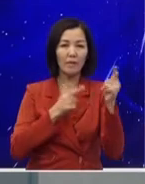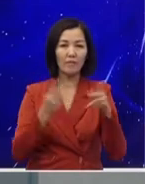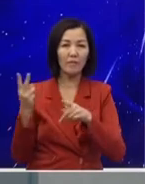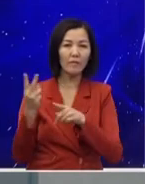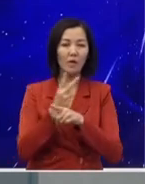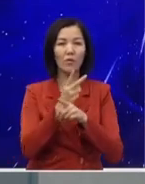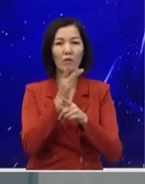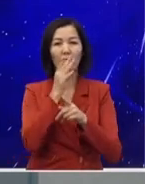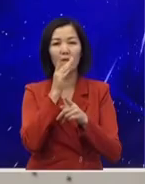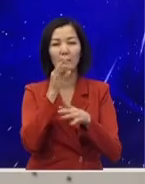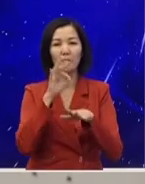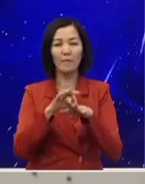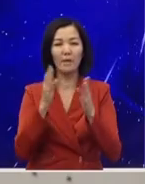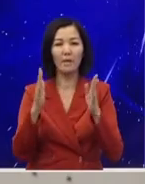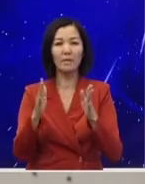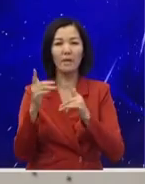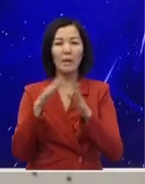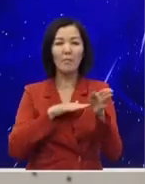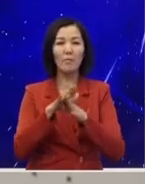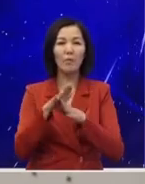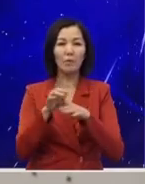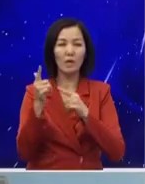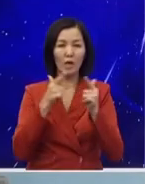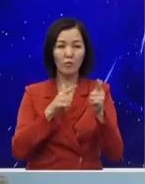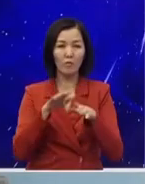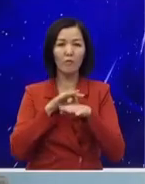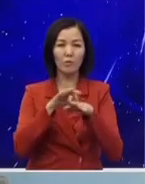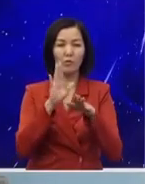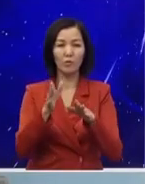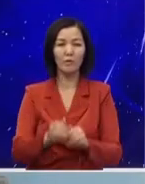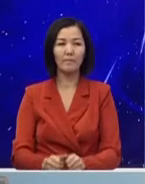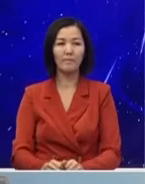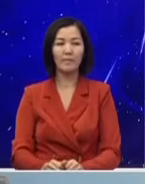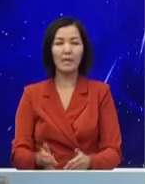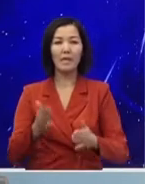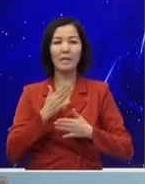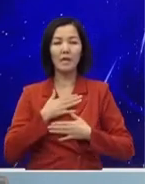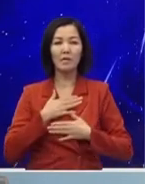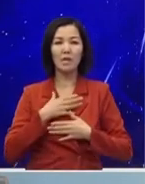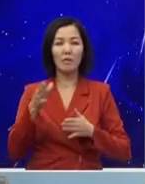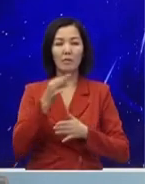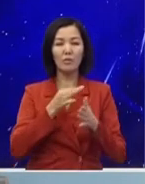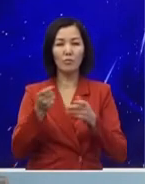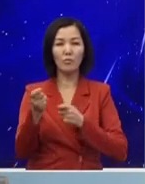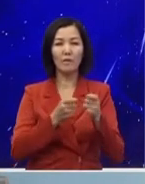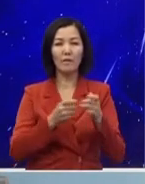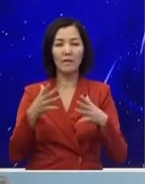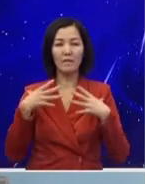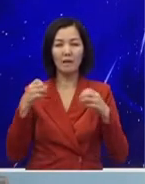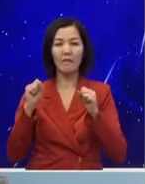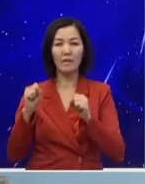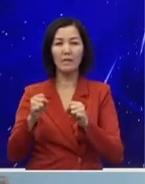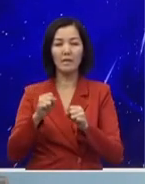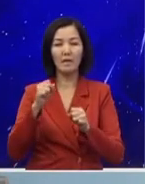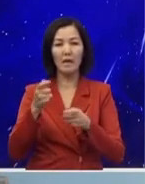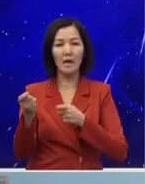волне коронавируса на объекте идет полным ходом. Наше областное управление здравоохранения и Акимат